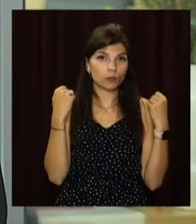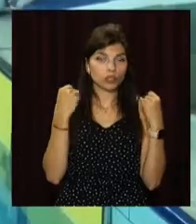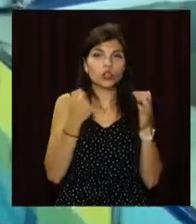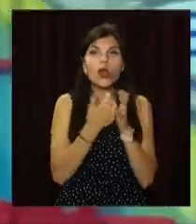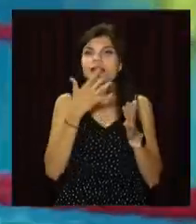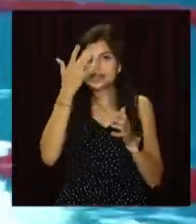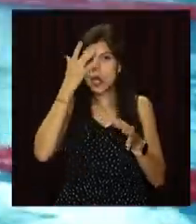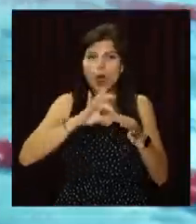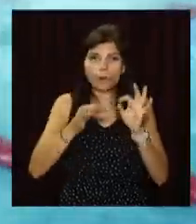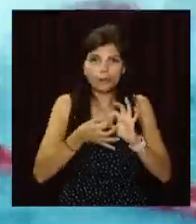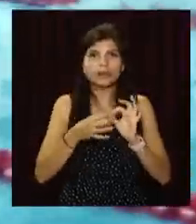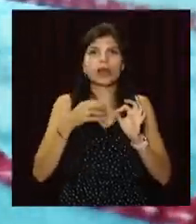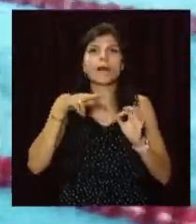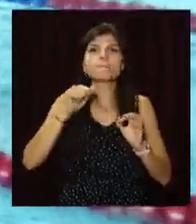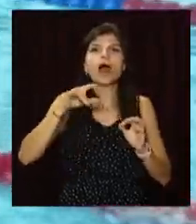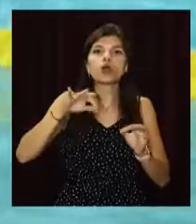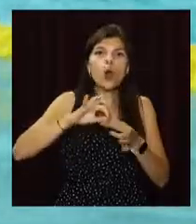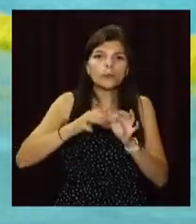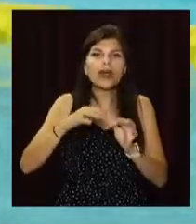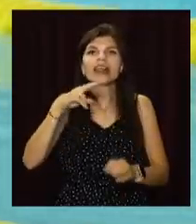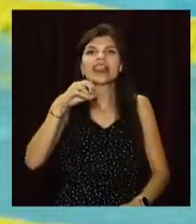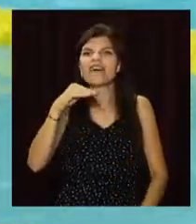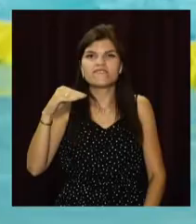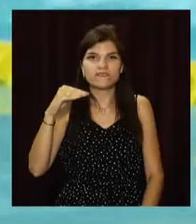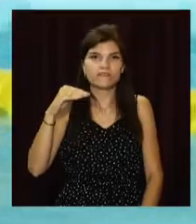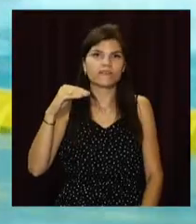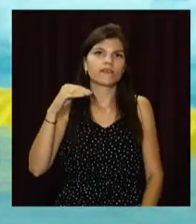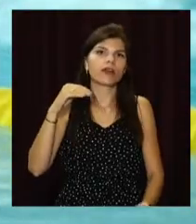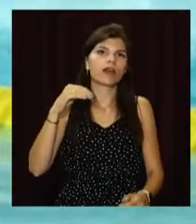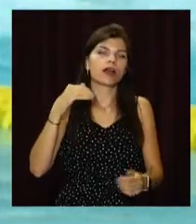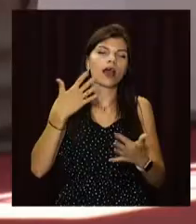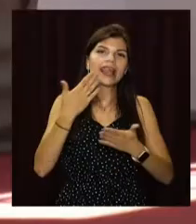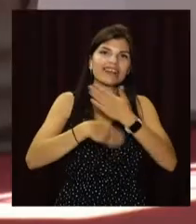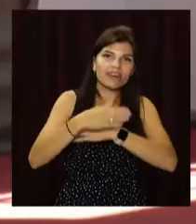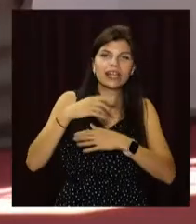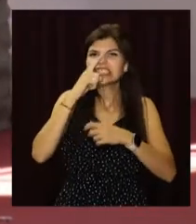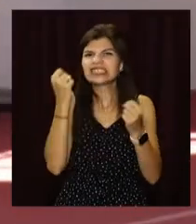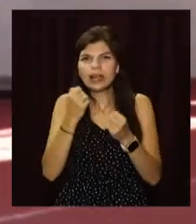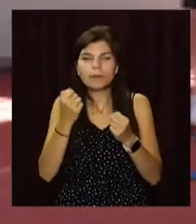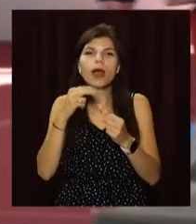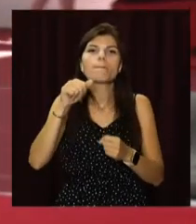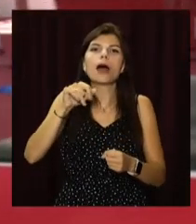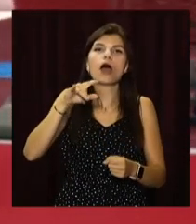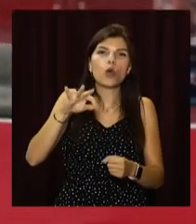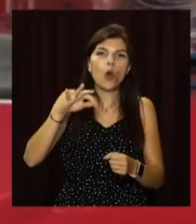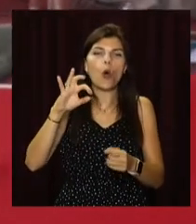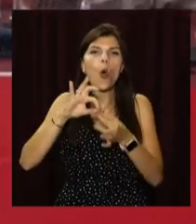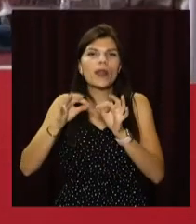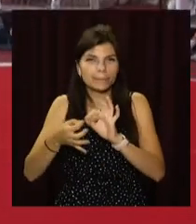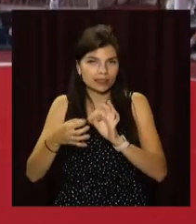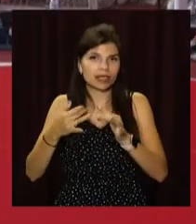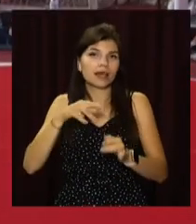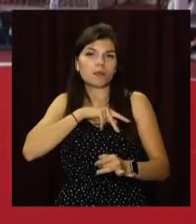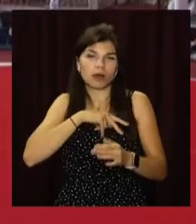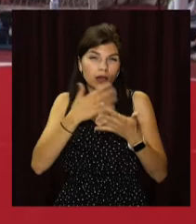до літніх Олімпійських, Паралімпійських і Дефлімпійських ігор, зимових Олімпійських та Паралімпійських, а також на преміювання